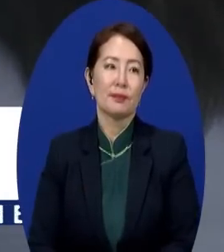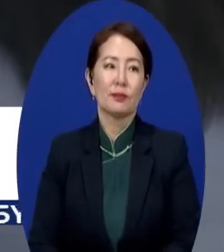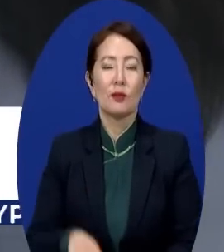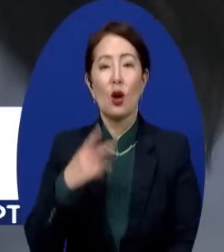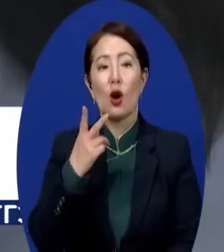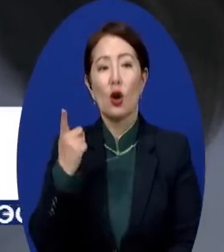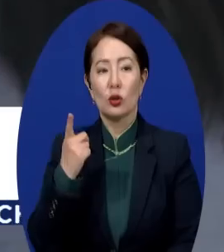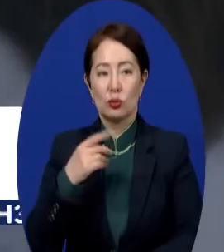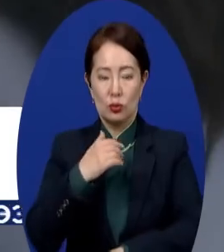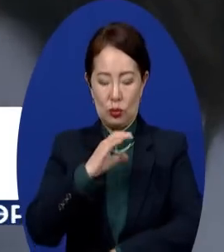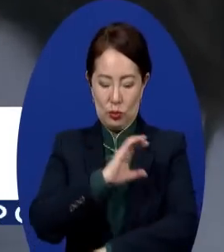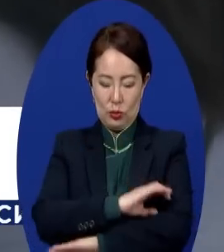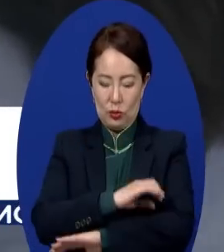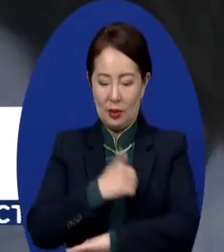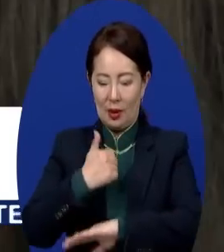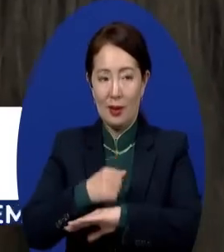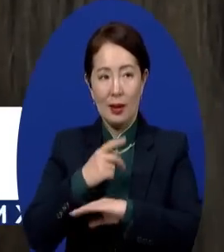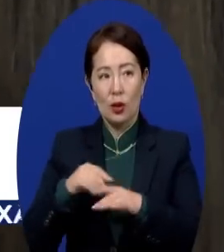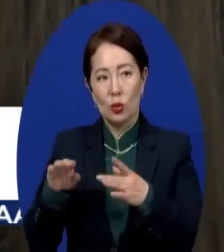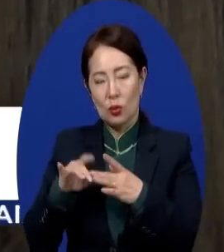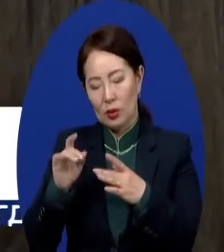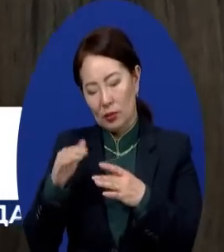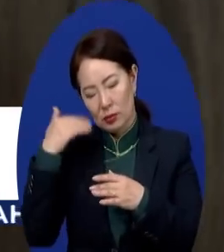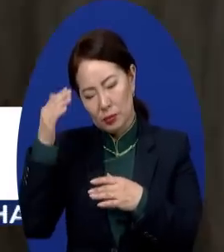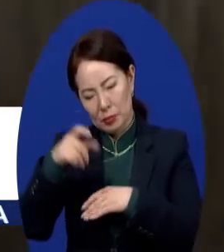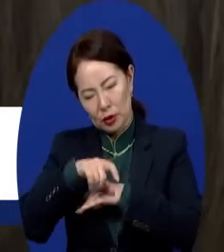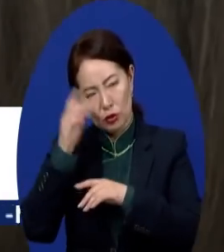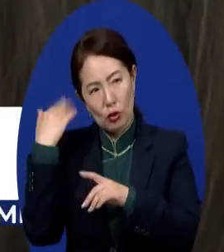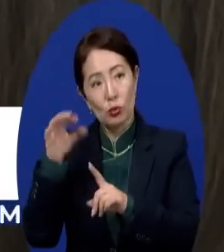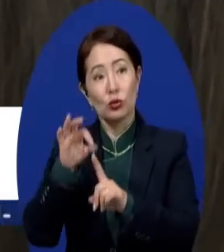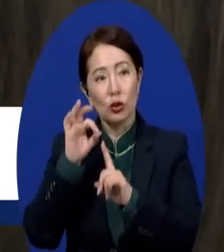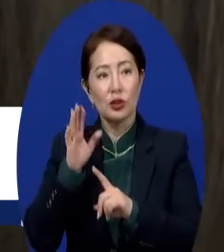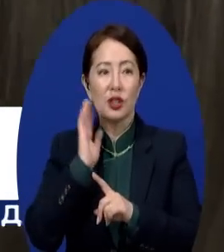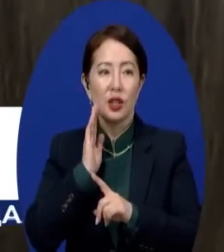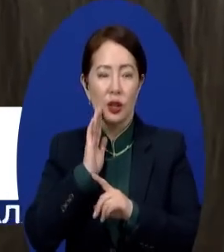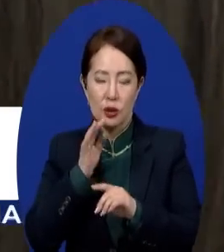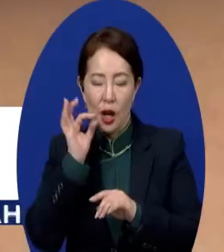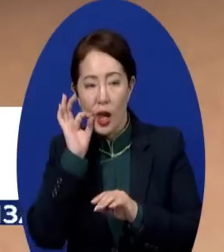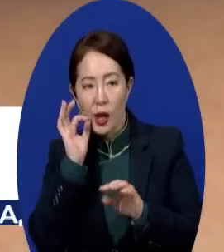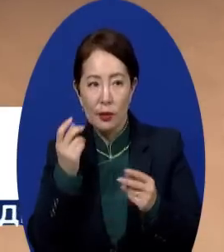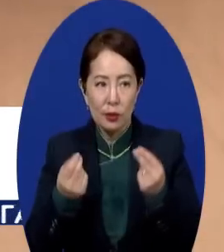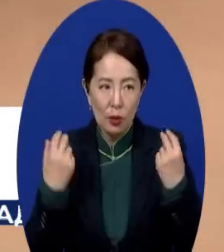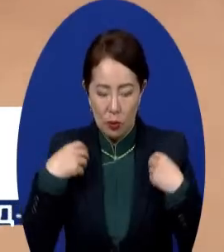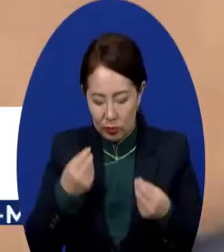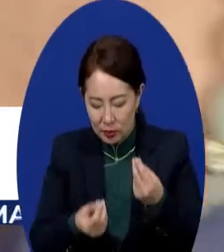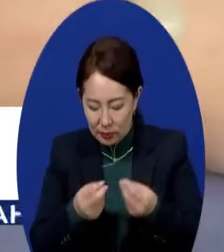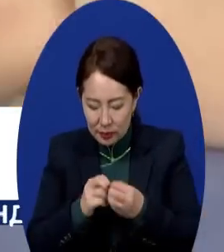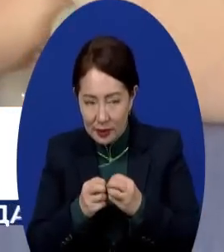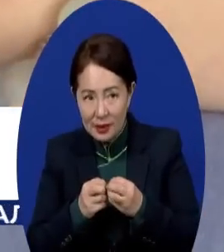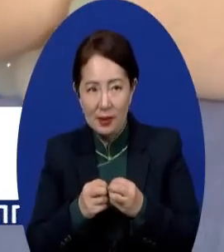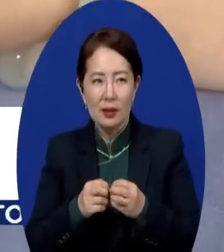21-р сургуулийн ахлангийн сурагч Хишиглам дунд ангиас ирээдүйд эзэмших мэрэгчлээ сонгожээ. Ээж нь багаас нь хүүхэлдэйний хувцс хэрэгэл хамтран